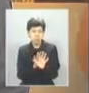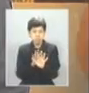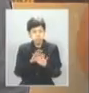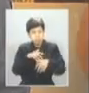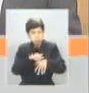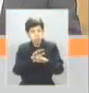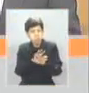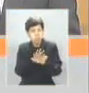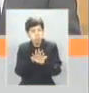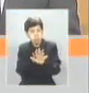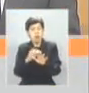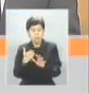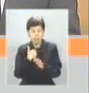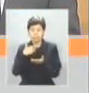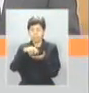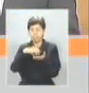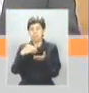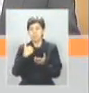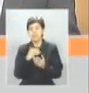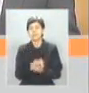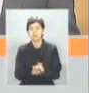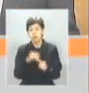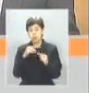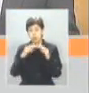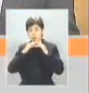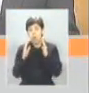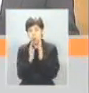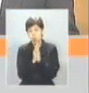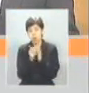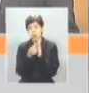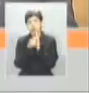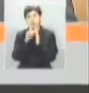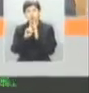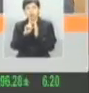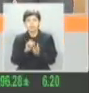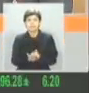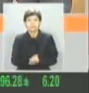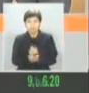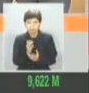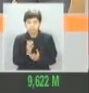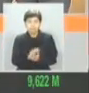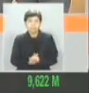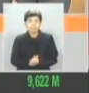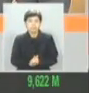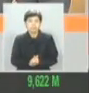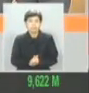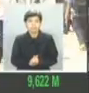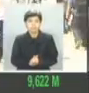รงนั้นติดตามรายละเอียดจากคุณพจนีสายกระจ่างรายงานจากวัดป่าบ้านตาดจังหวัดอุดรธานีคุณพจนีเชิญครับ